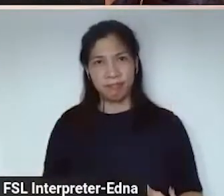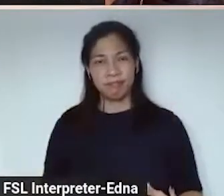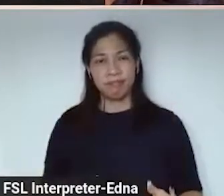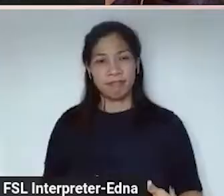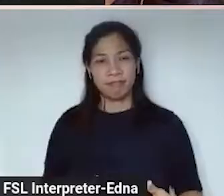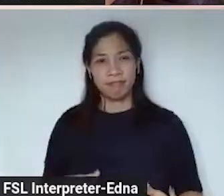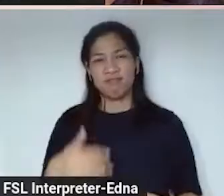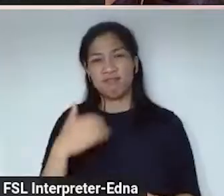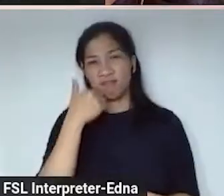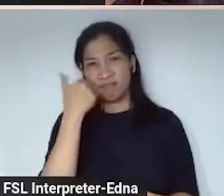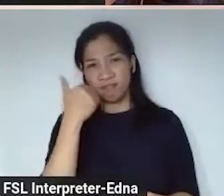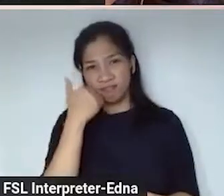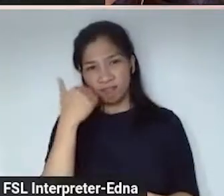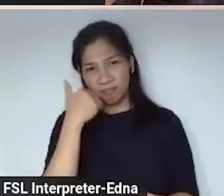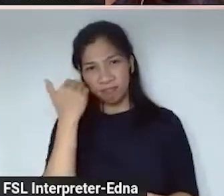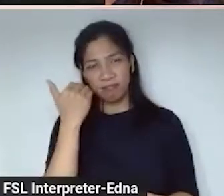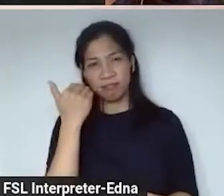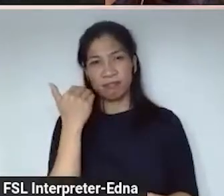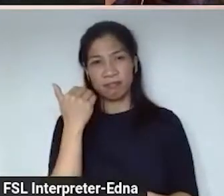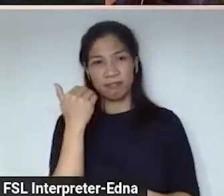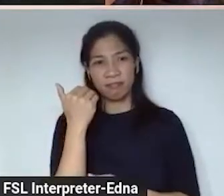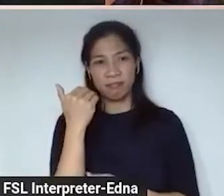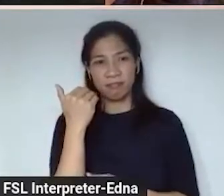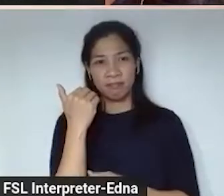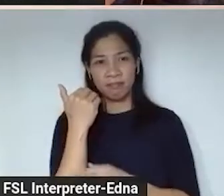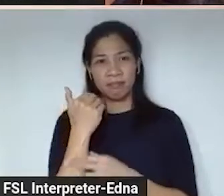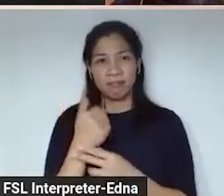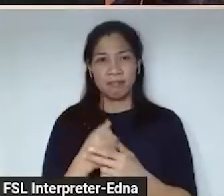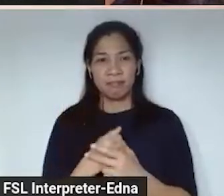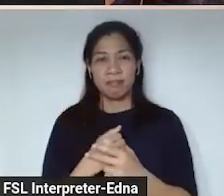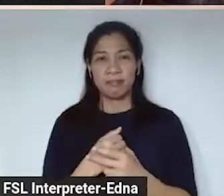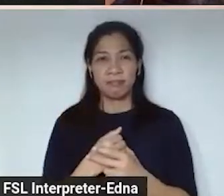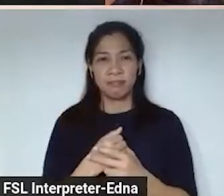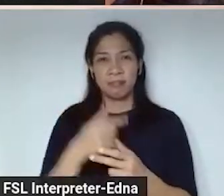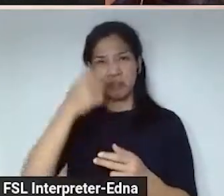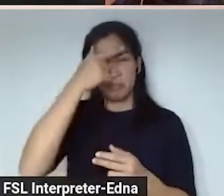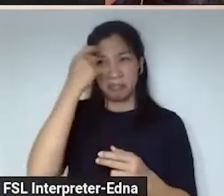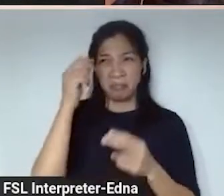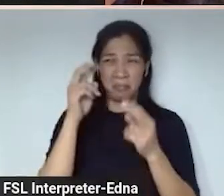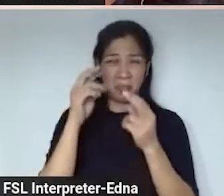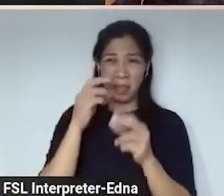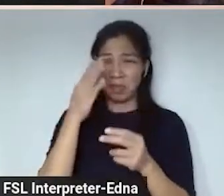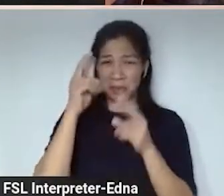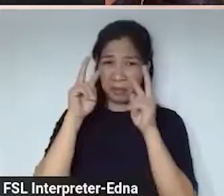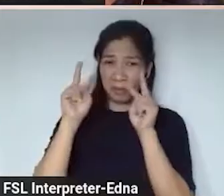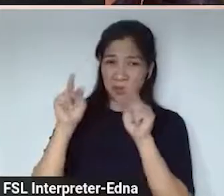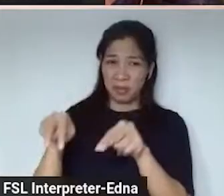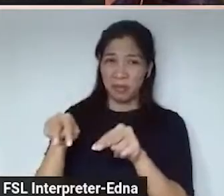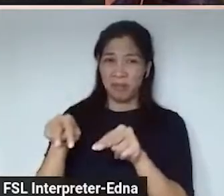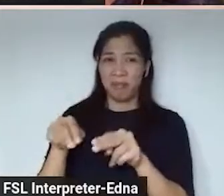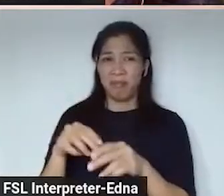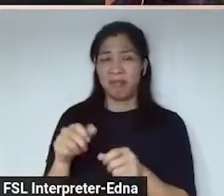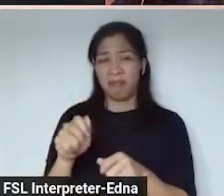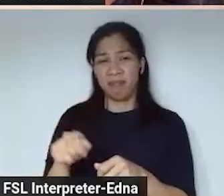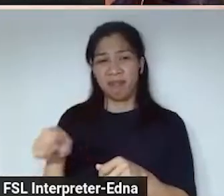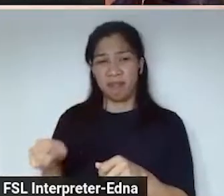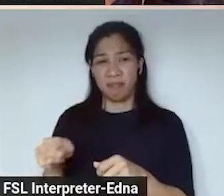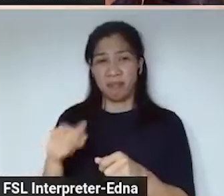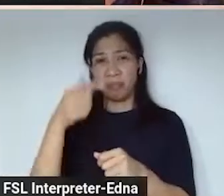akong lumabas, kasi nga ayoko makita ng mga friends ko na ako nagbabaskong na. Kasi nga, I